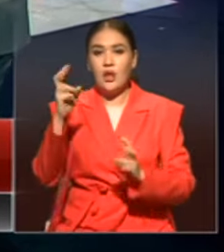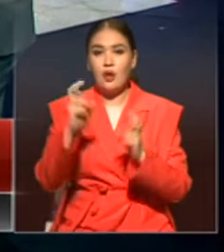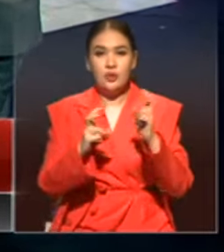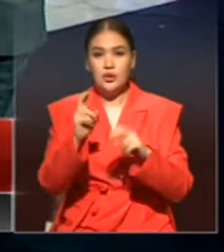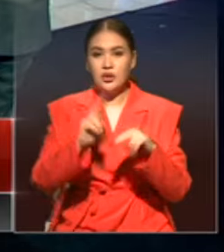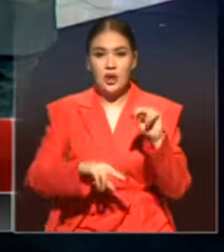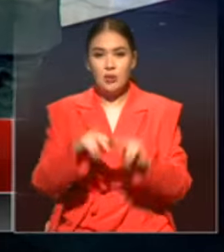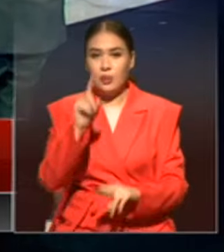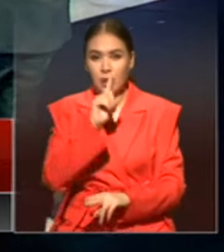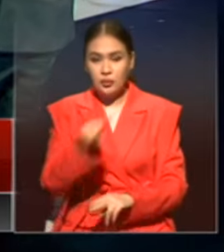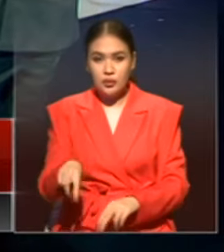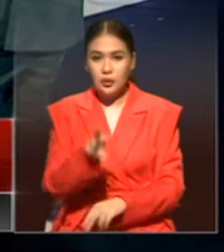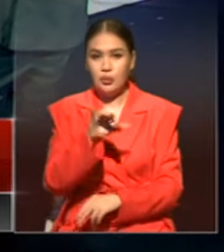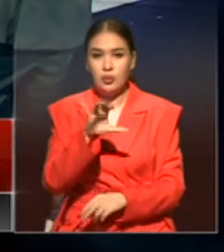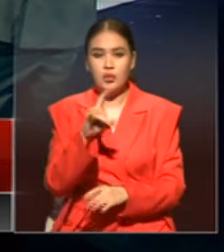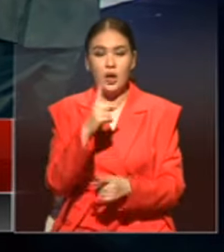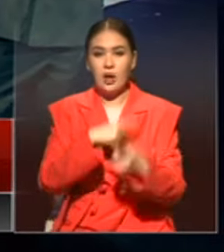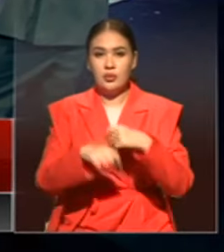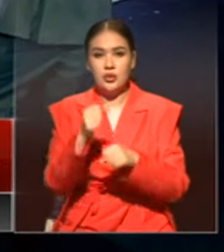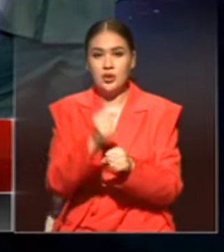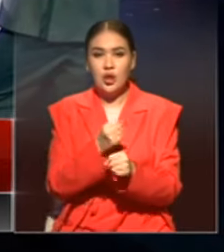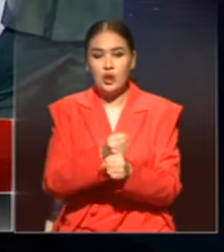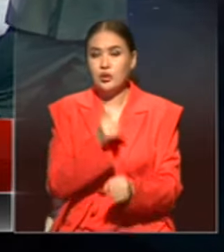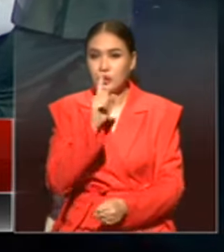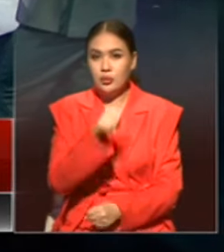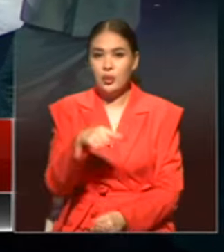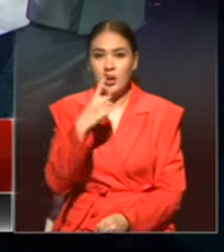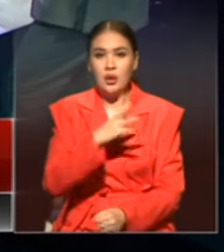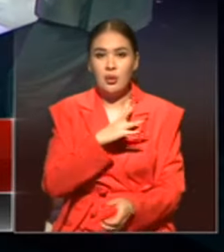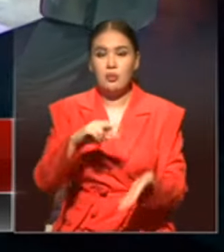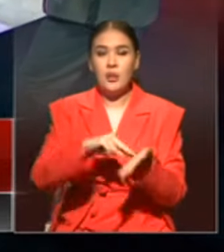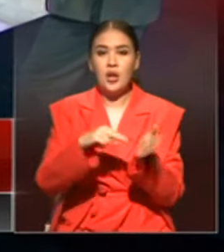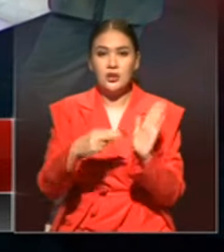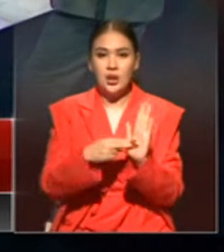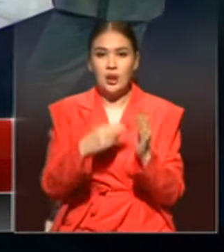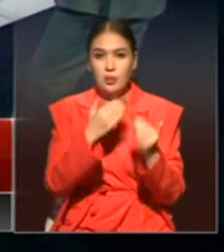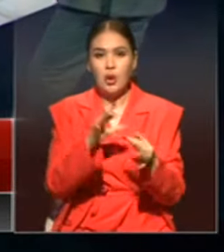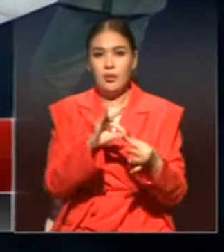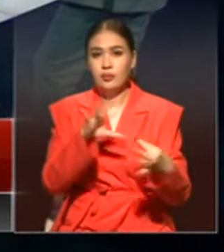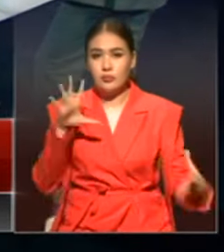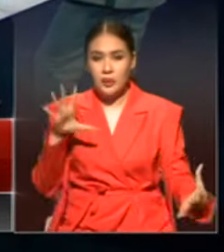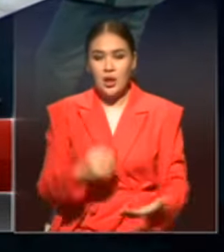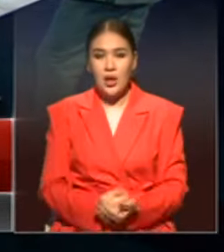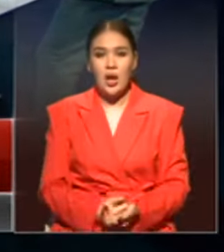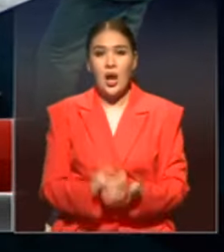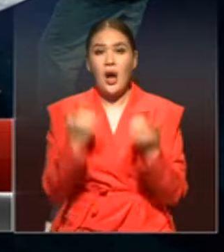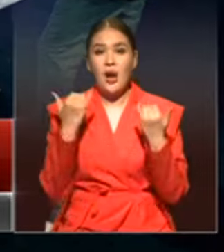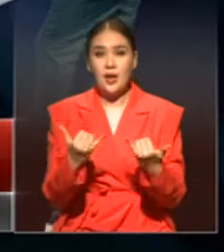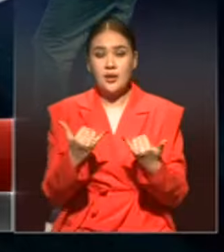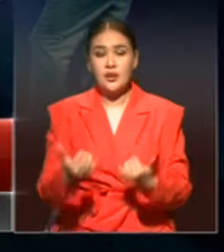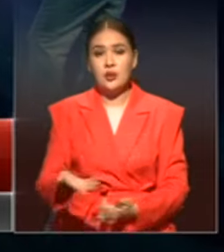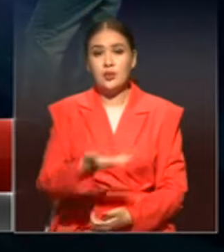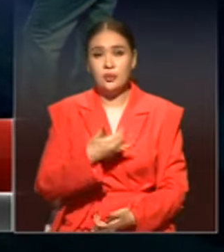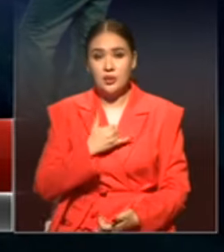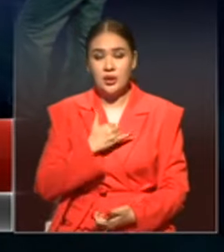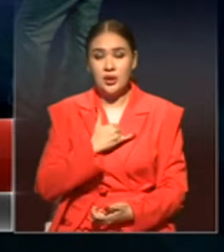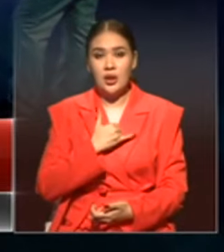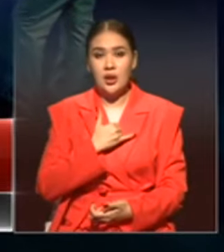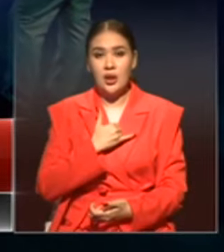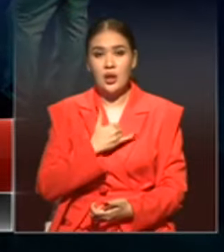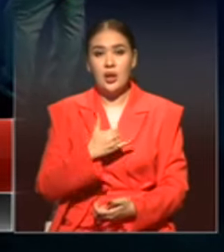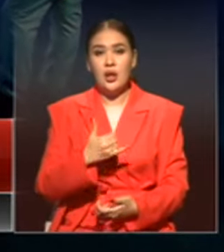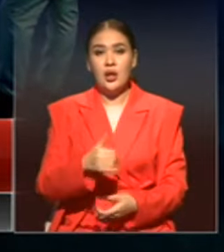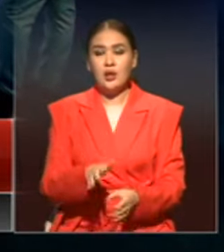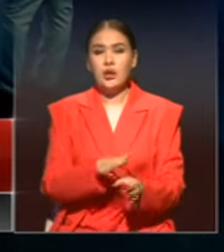болдық, ешқандай қалдықтарды өңдемейміз деп, бұл негізгі бағдарлама сол тұжырымдамасынан айырылды. Сондықтан қазір бізге осы қалдықтарды